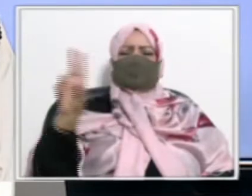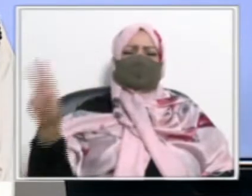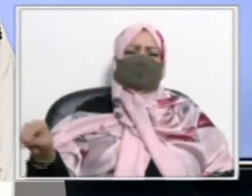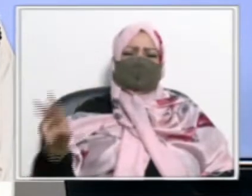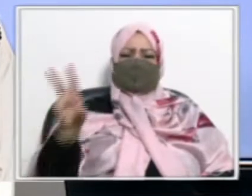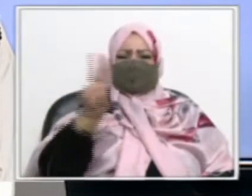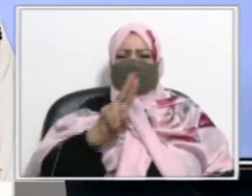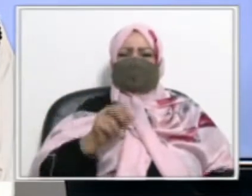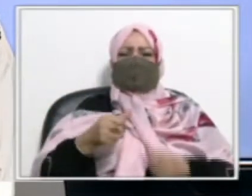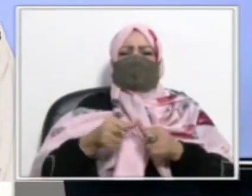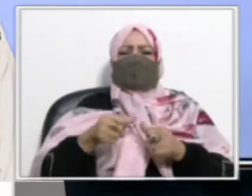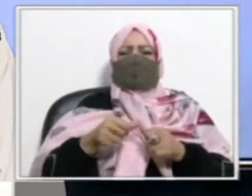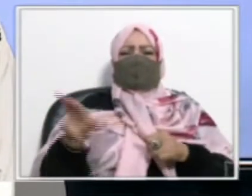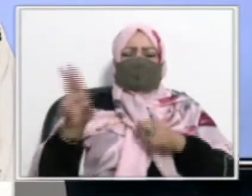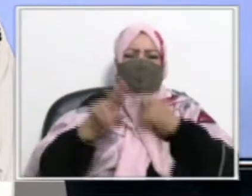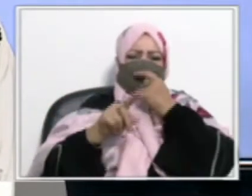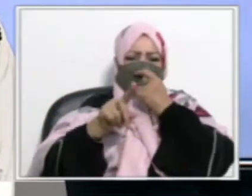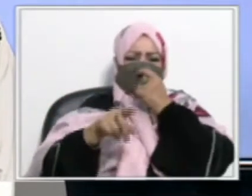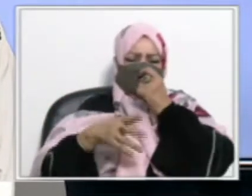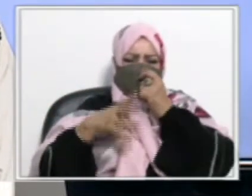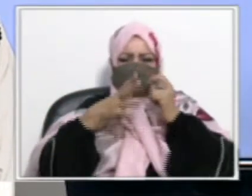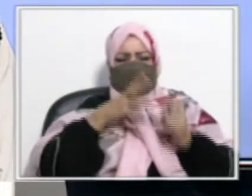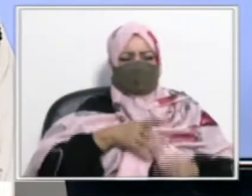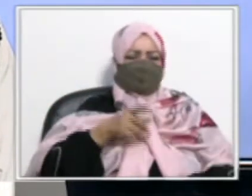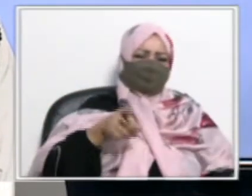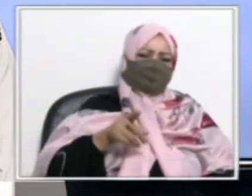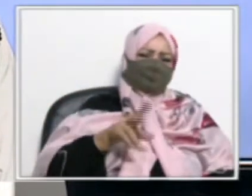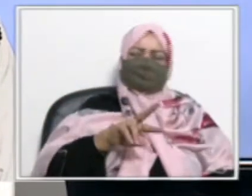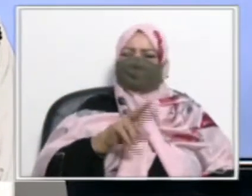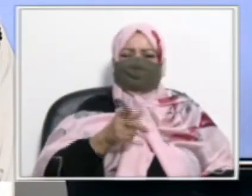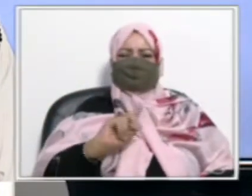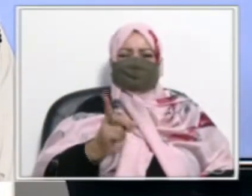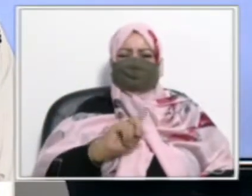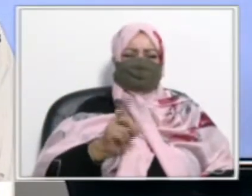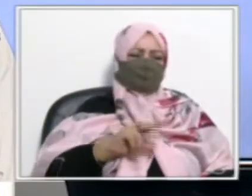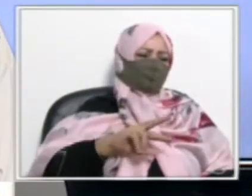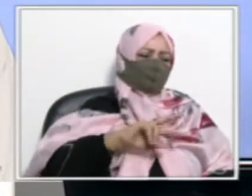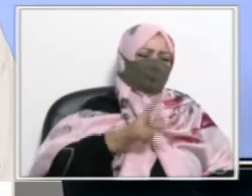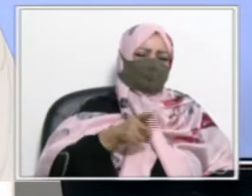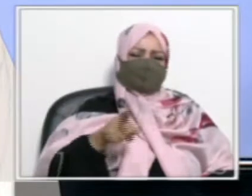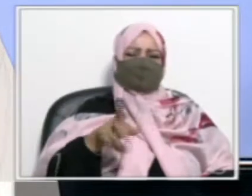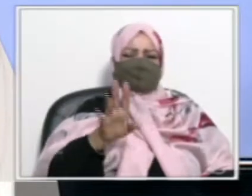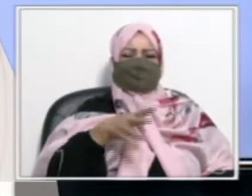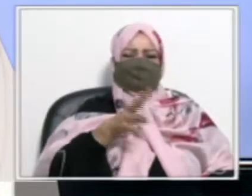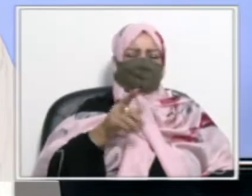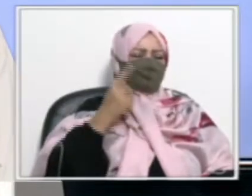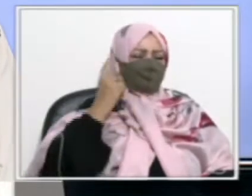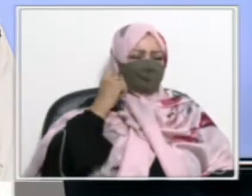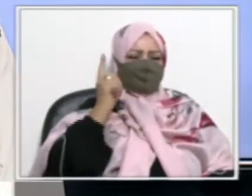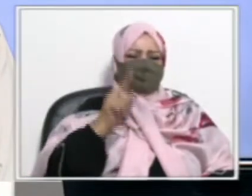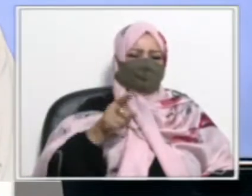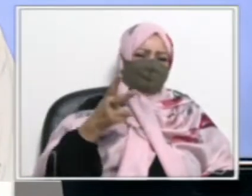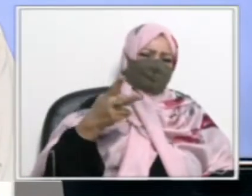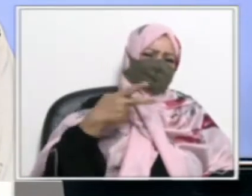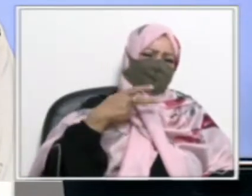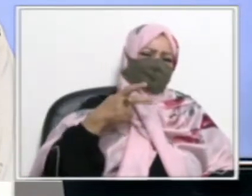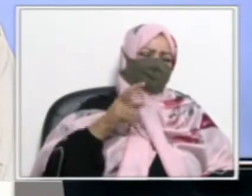إلى ثالث ورابع، فما حكم ذلك؟ نقول في هذا الأمر هذا لا يجوز